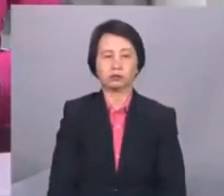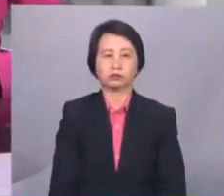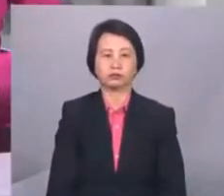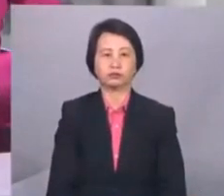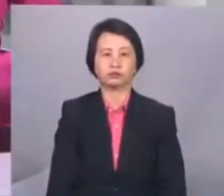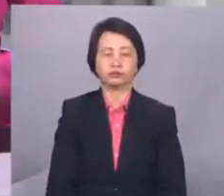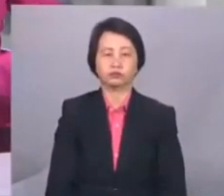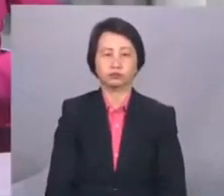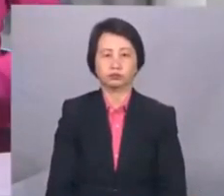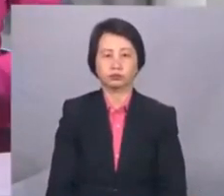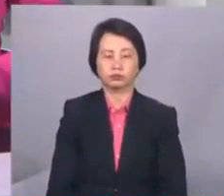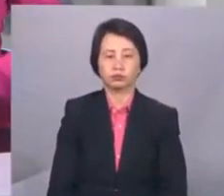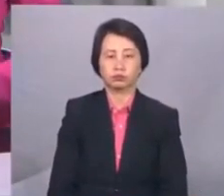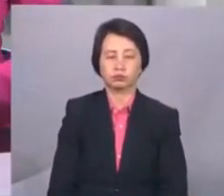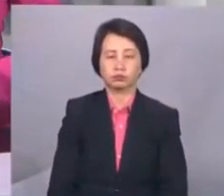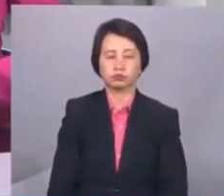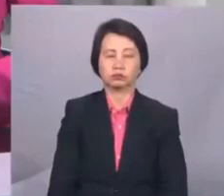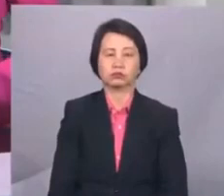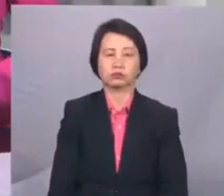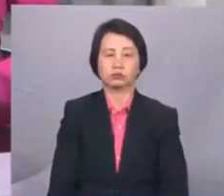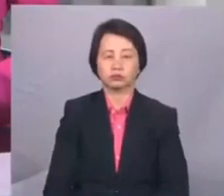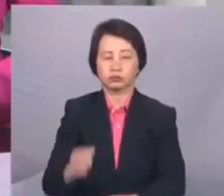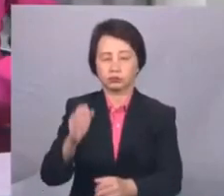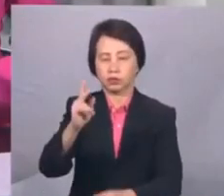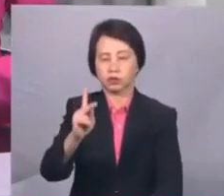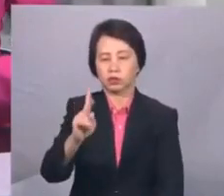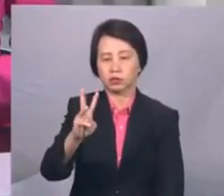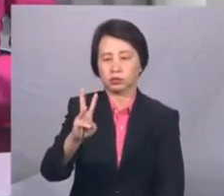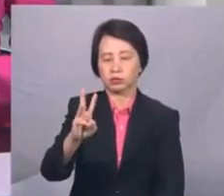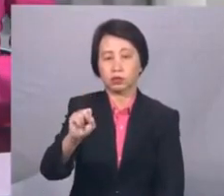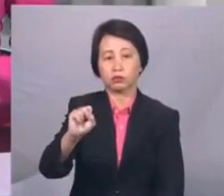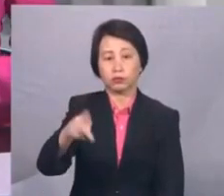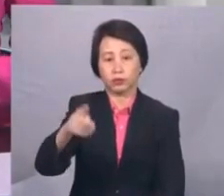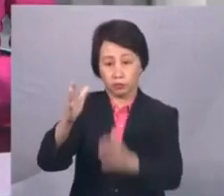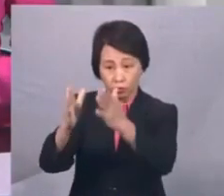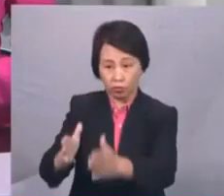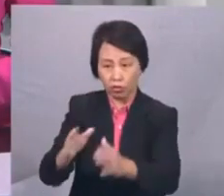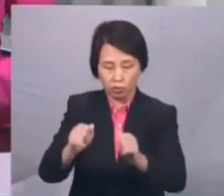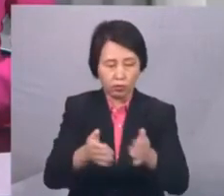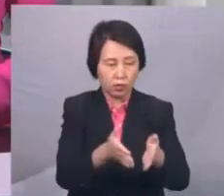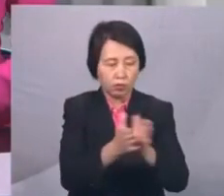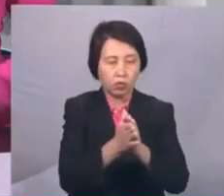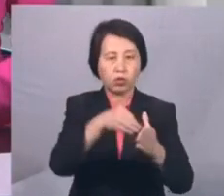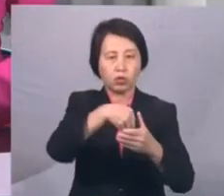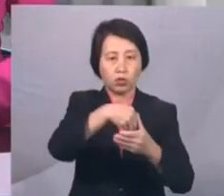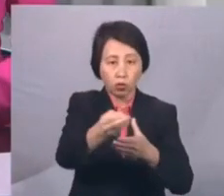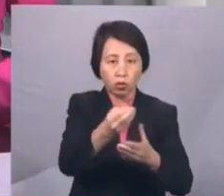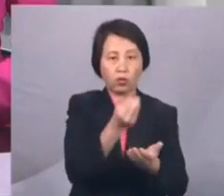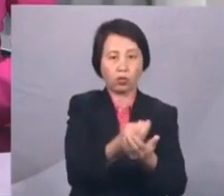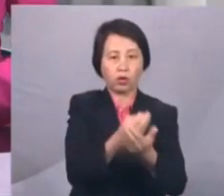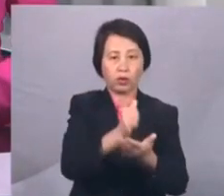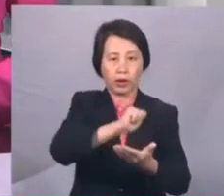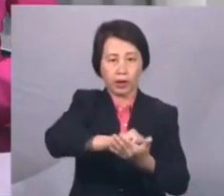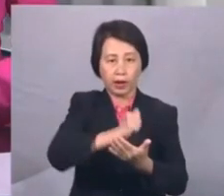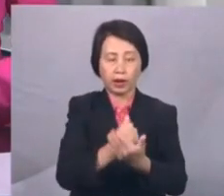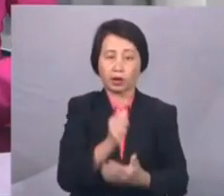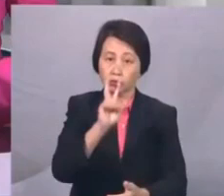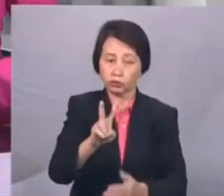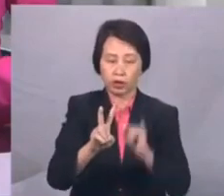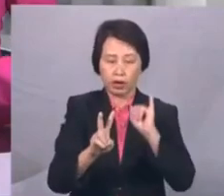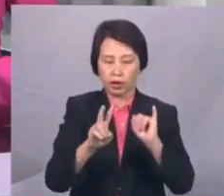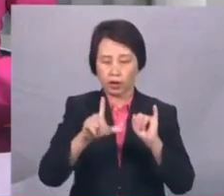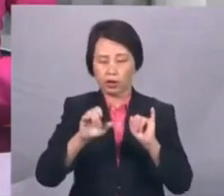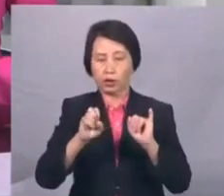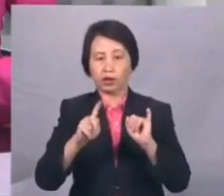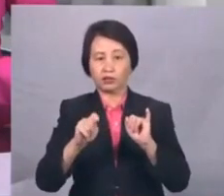Hai sementara itu pencarian kumpulan uang simpanan pekerja kita BSP juga boleh memohon skin pengeluaran uang account2 Lestari